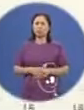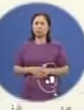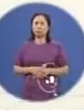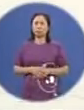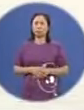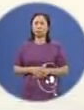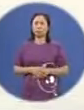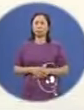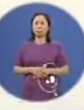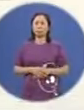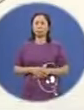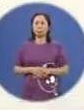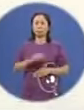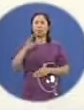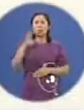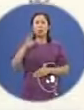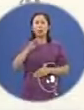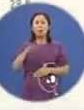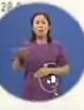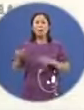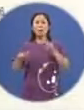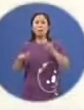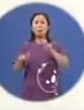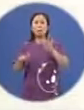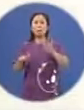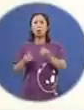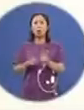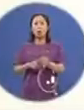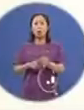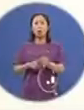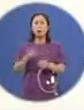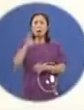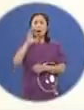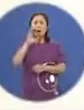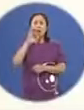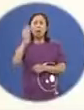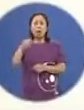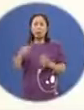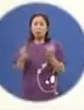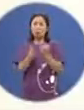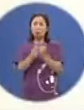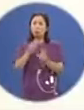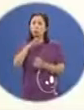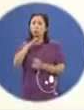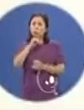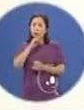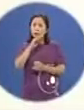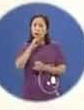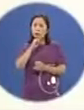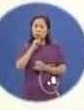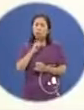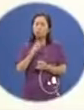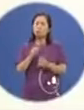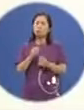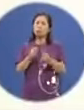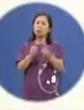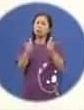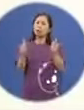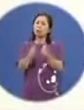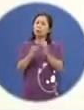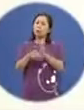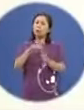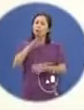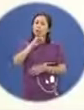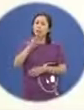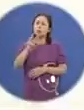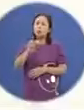ね、平成24年に結婚年齢は男性でですね 30.0 歳、 はい、